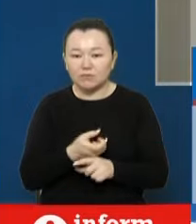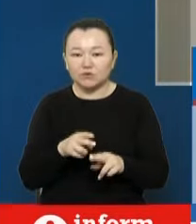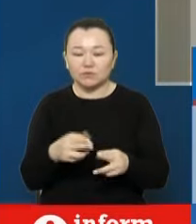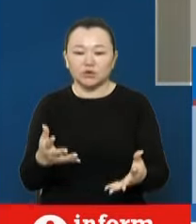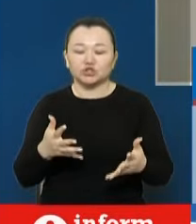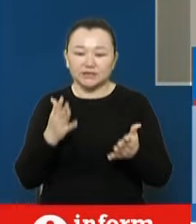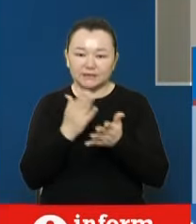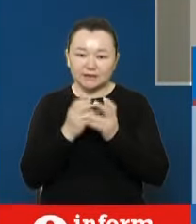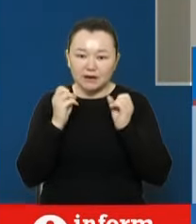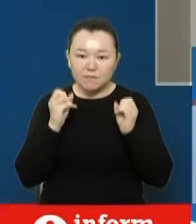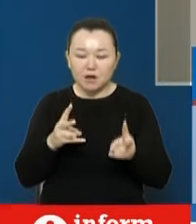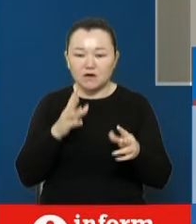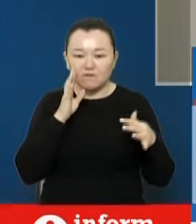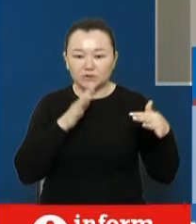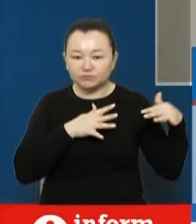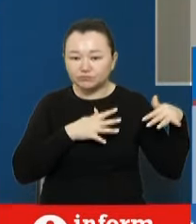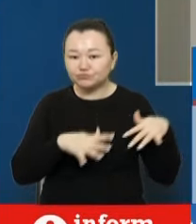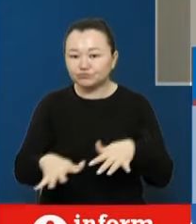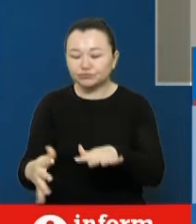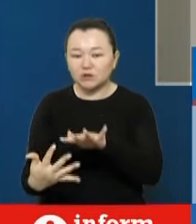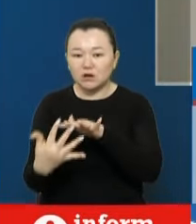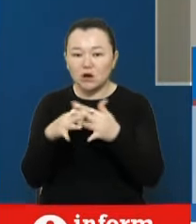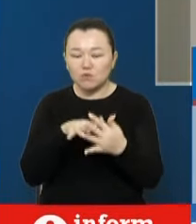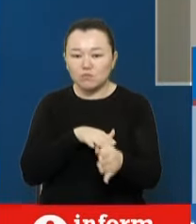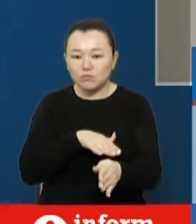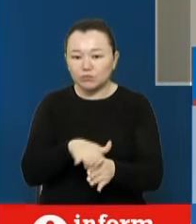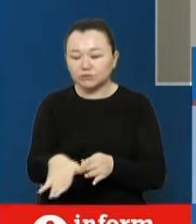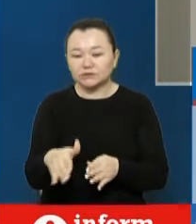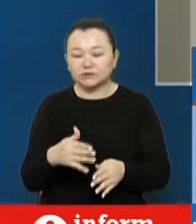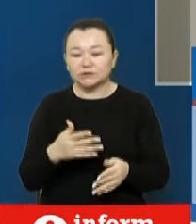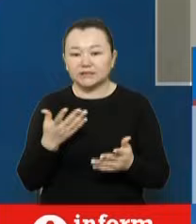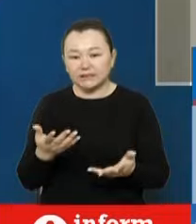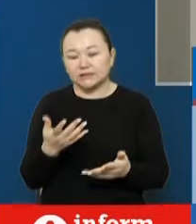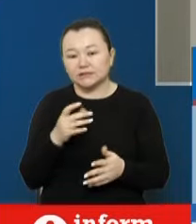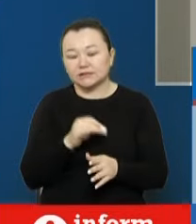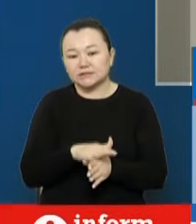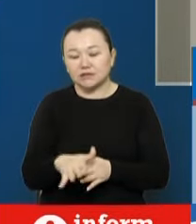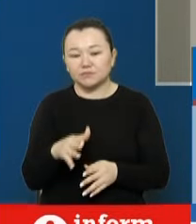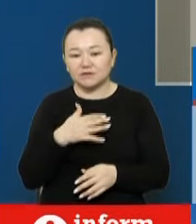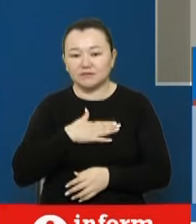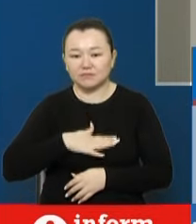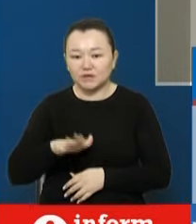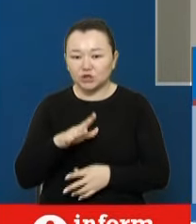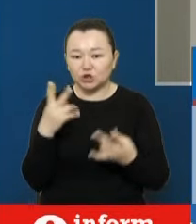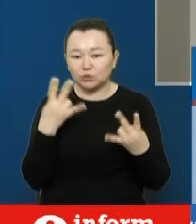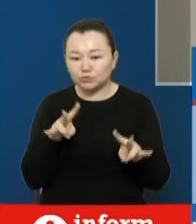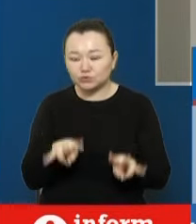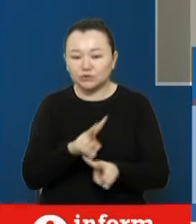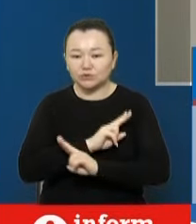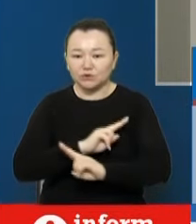есть угроза подтопления поселка определенного, ну и в целом это очень неприятный и ненужный момент